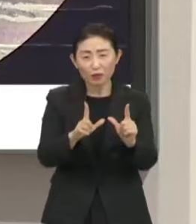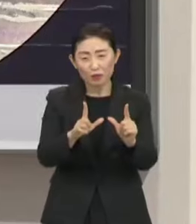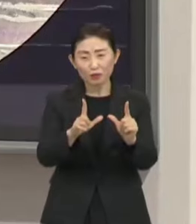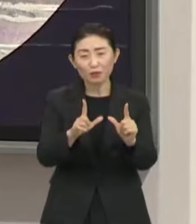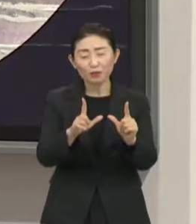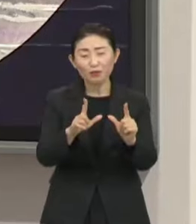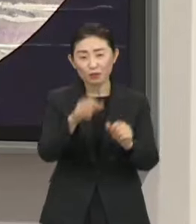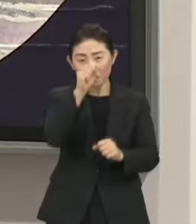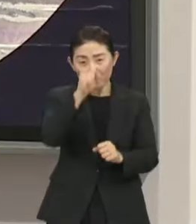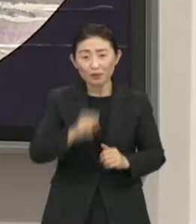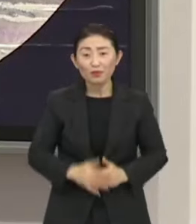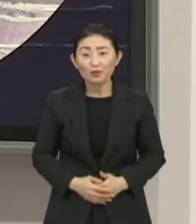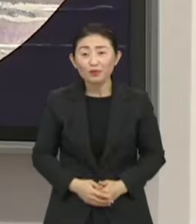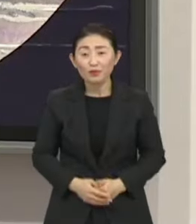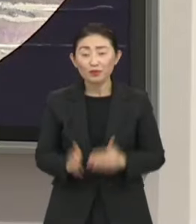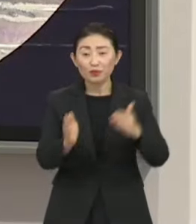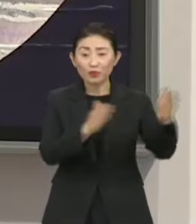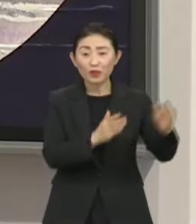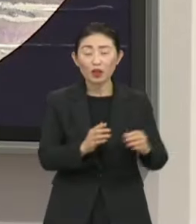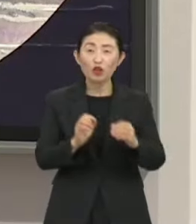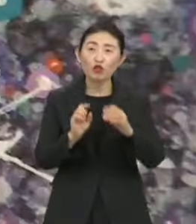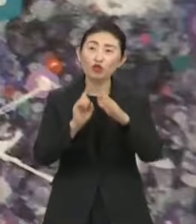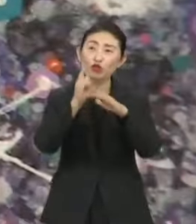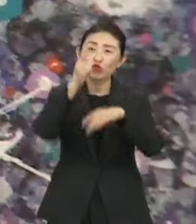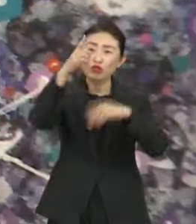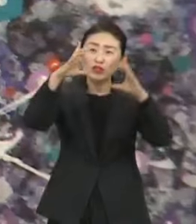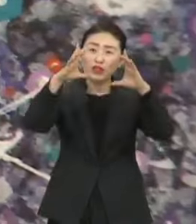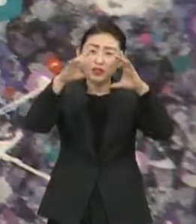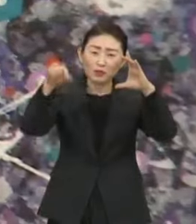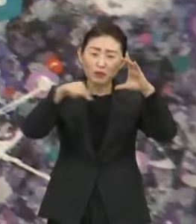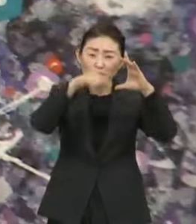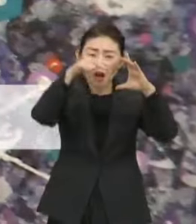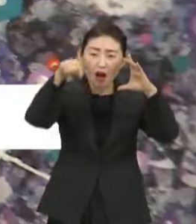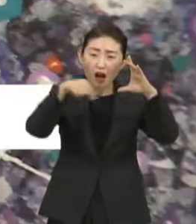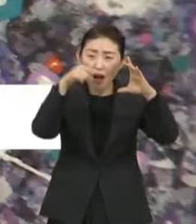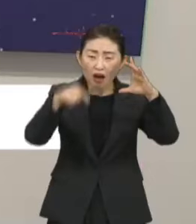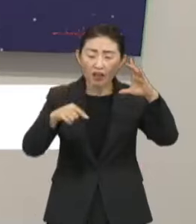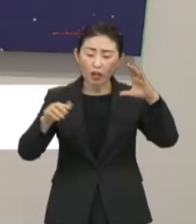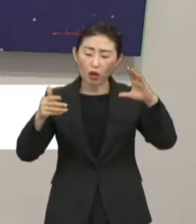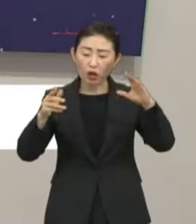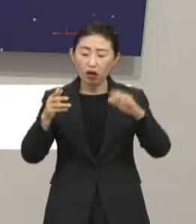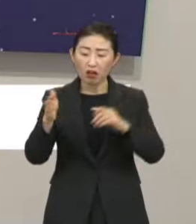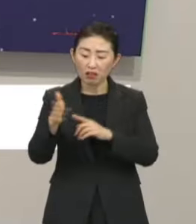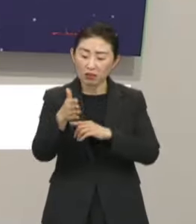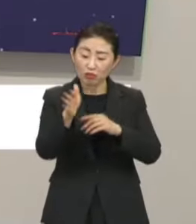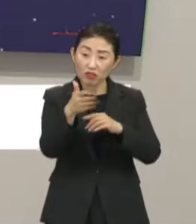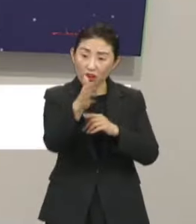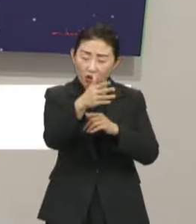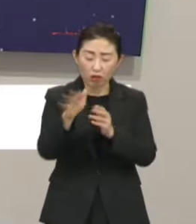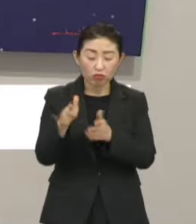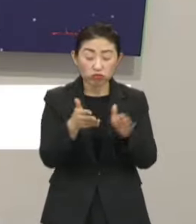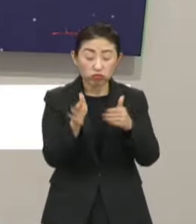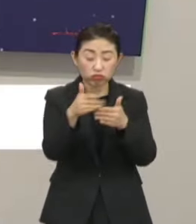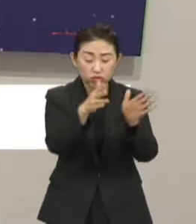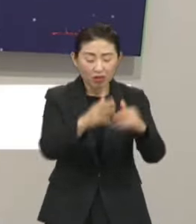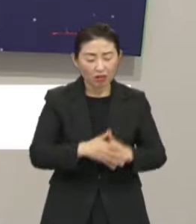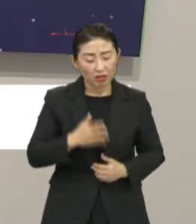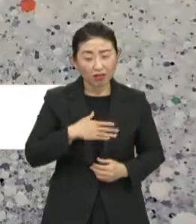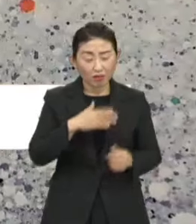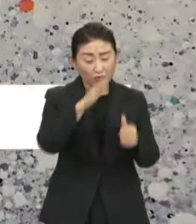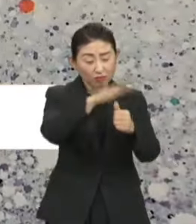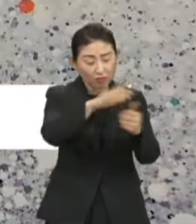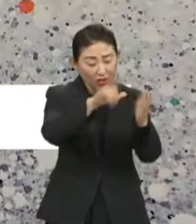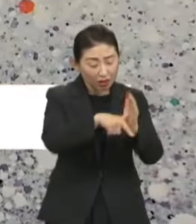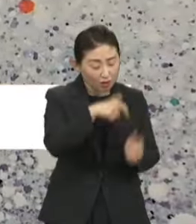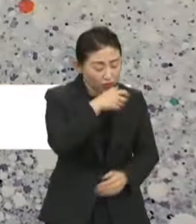하는. 우주를 상징하는 원형의 깊은 공간에 금붕어가 헤엄칩니다. 어린 시절 맑은